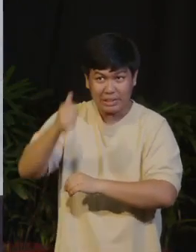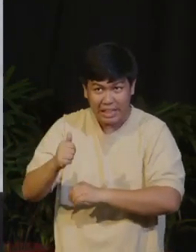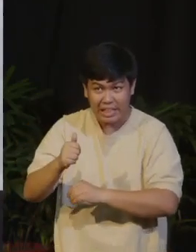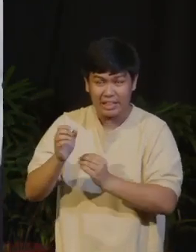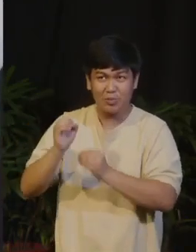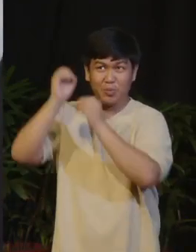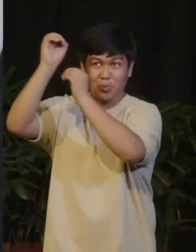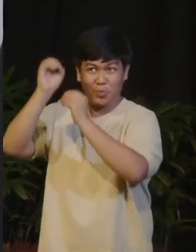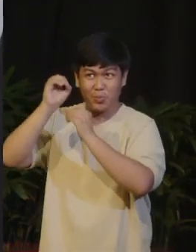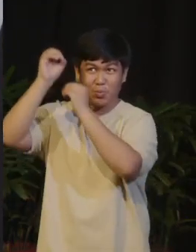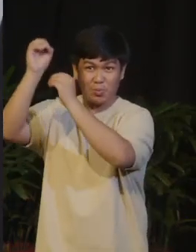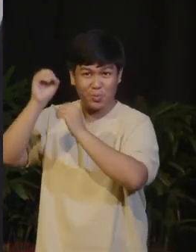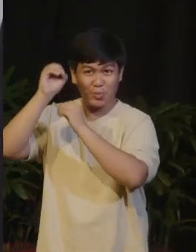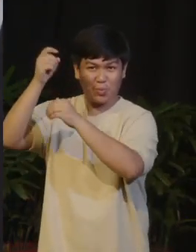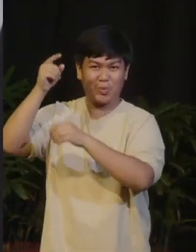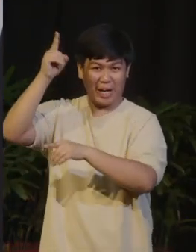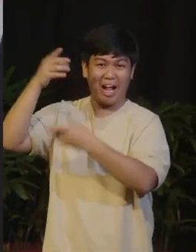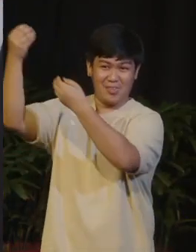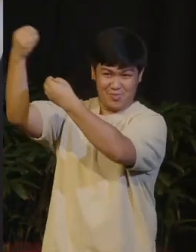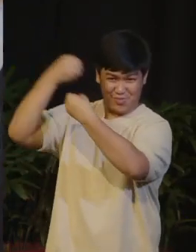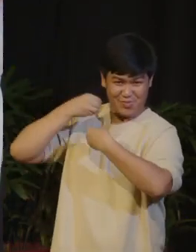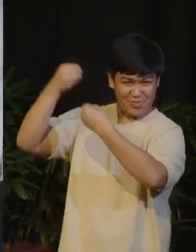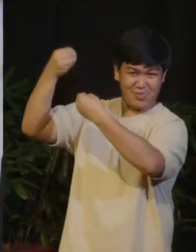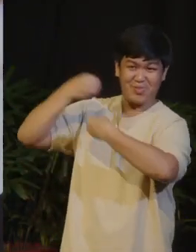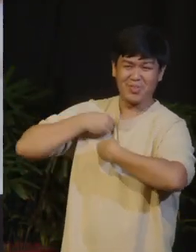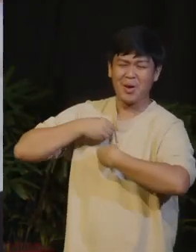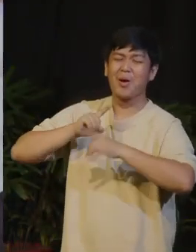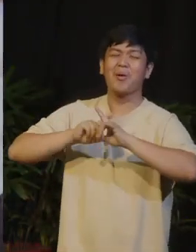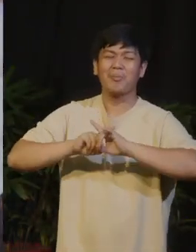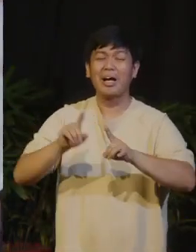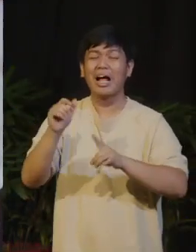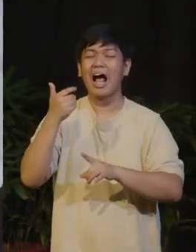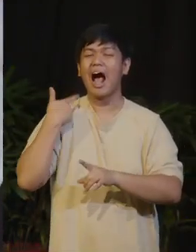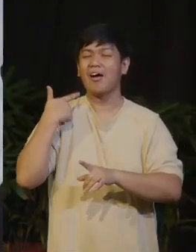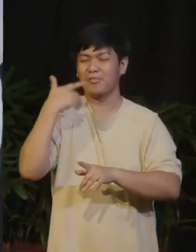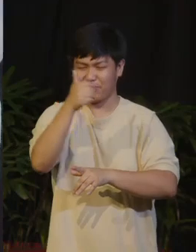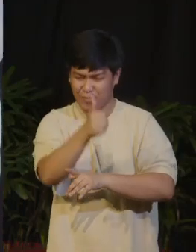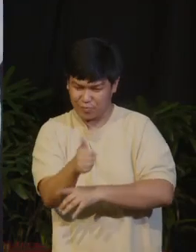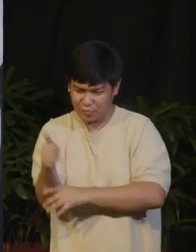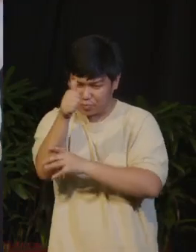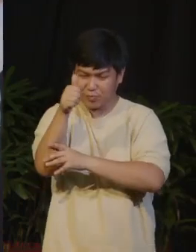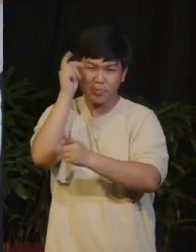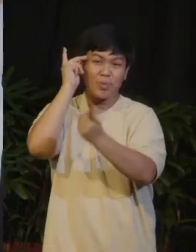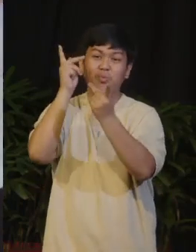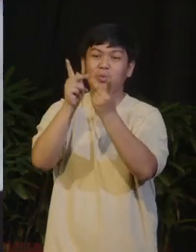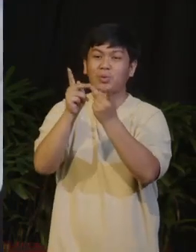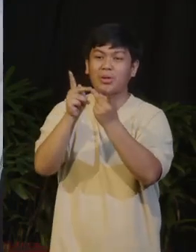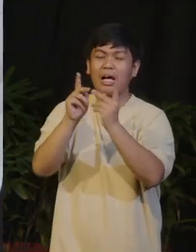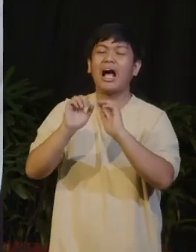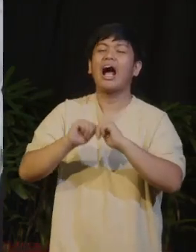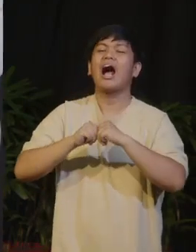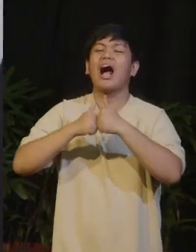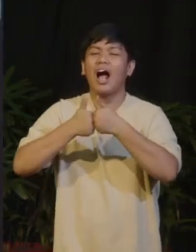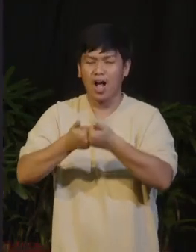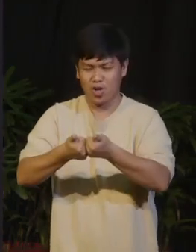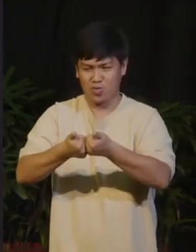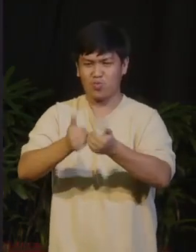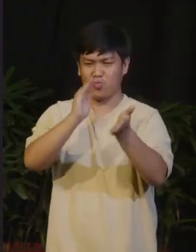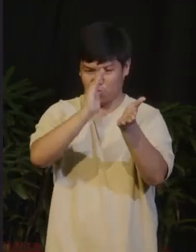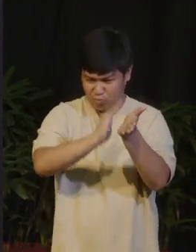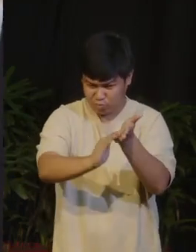ang pagbibigay sa ating kapwa, sa ating pagpapatawad sa kanila. Kailangan tayong